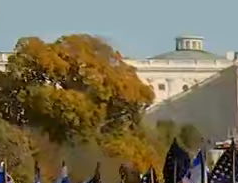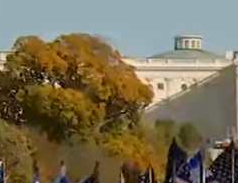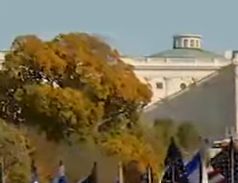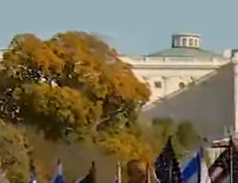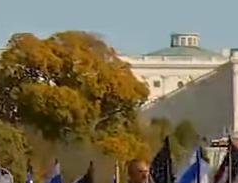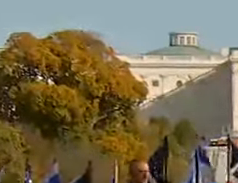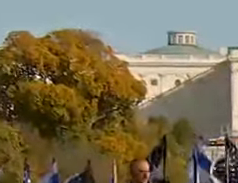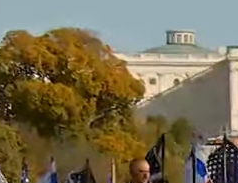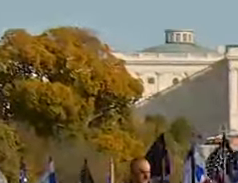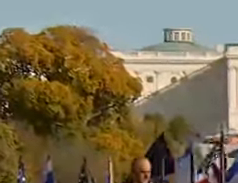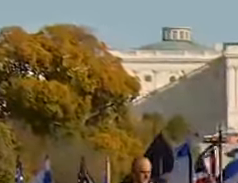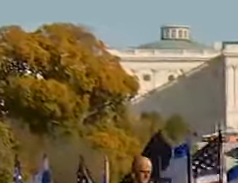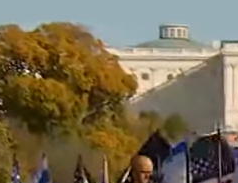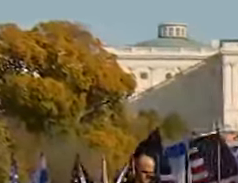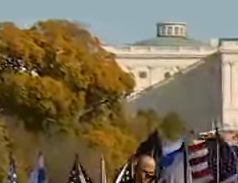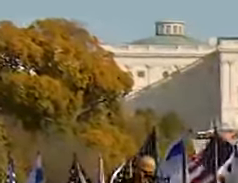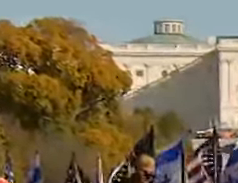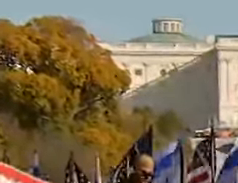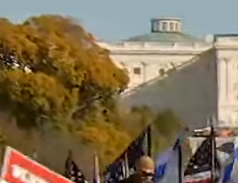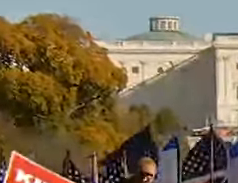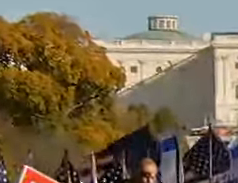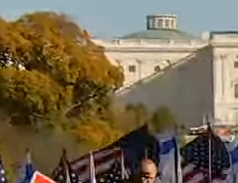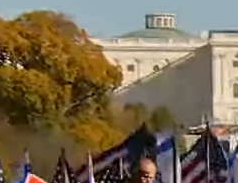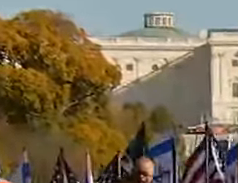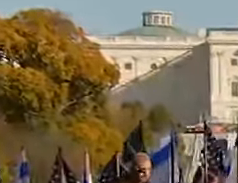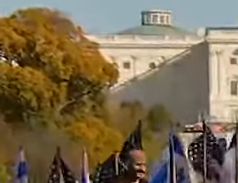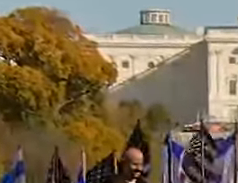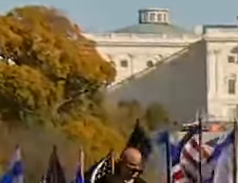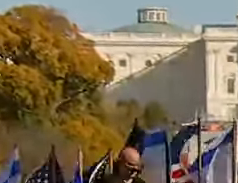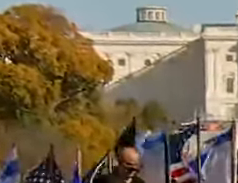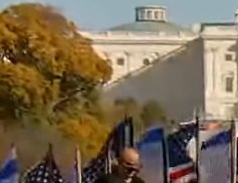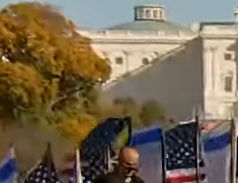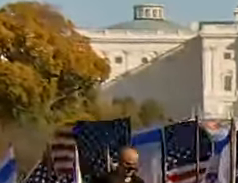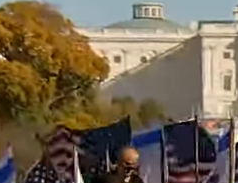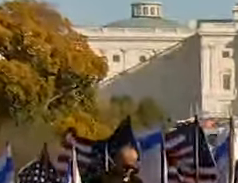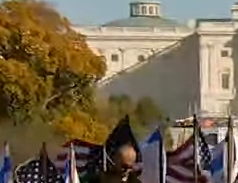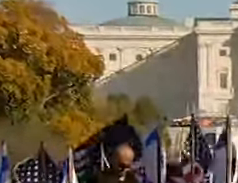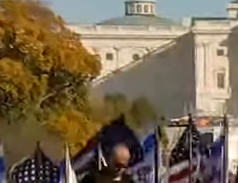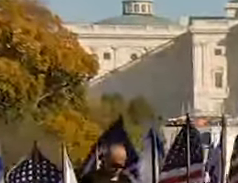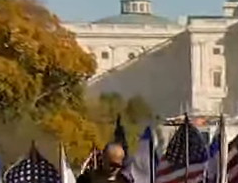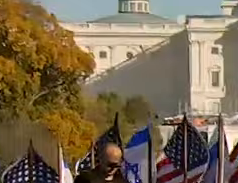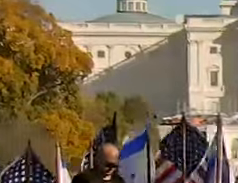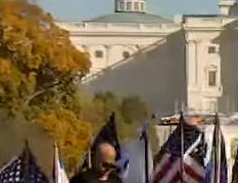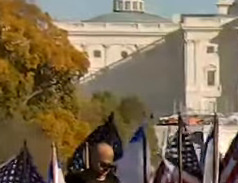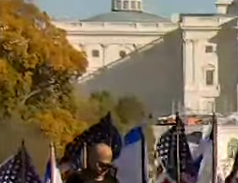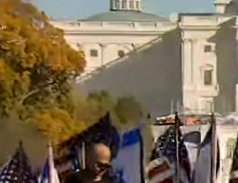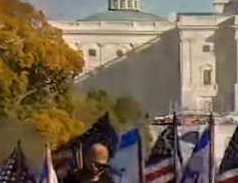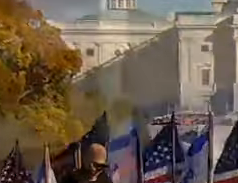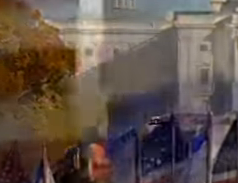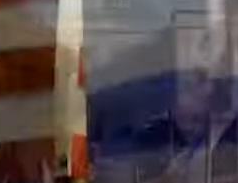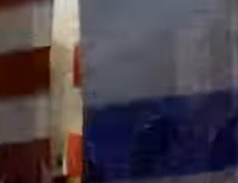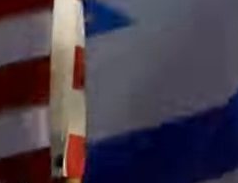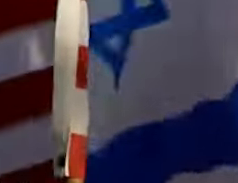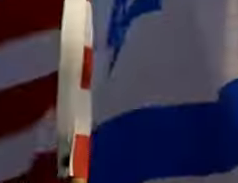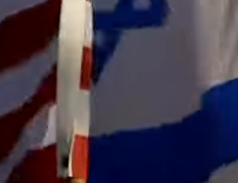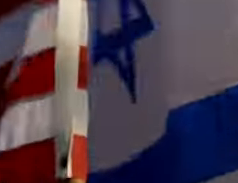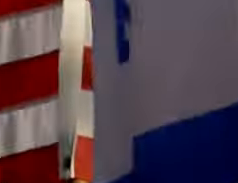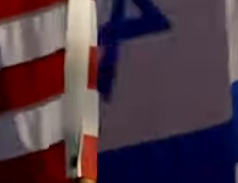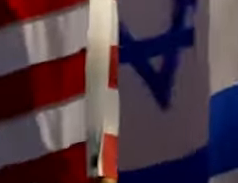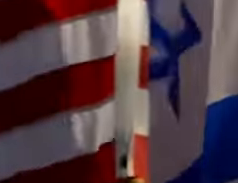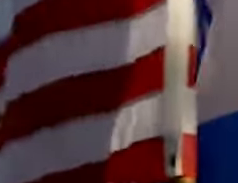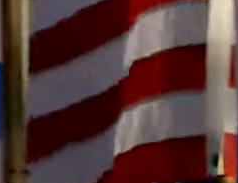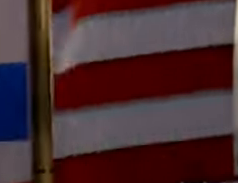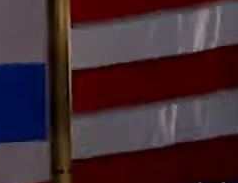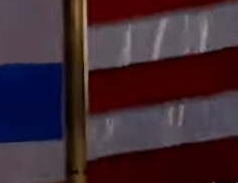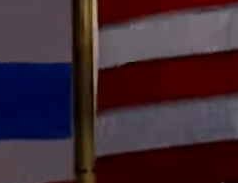It's צהריים טובים, קהל יקר